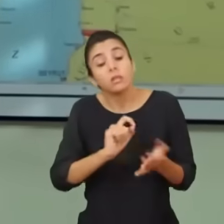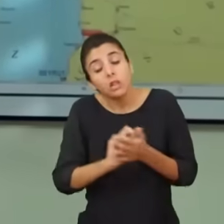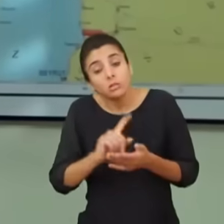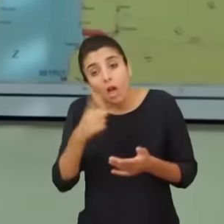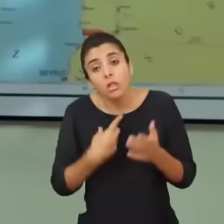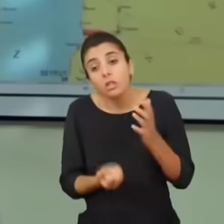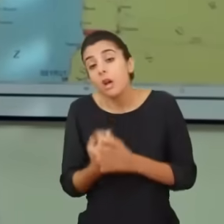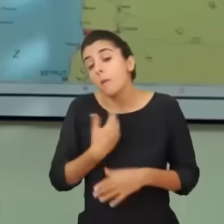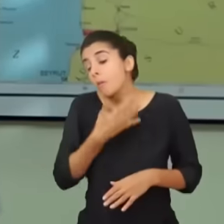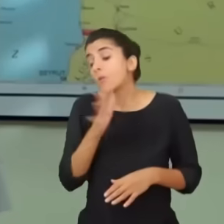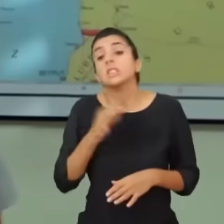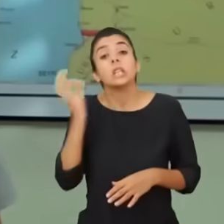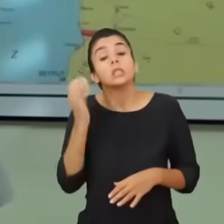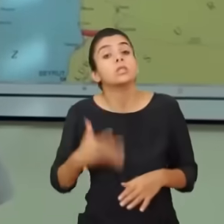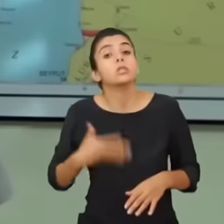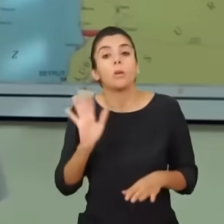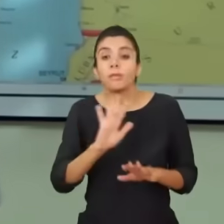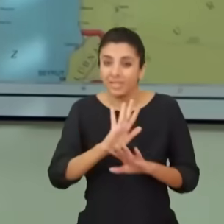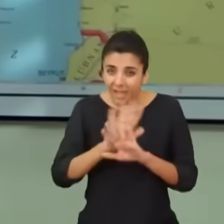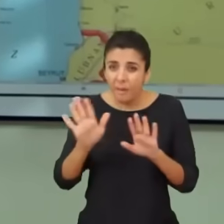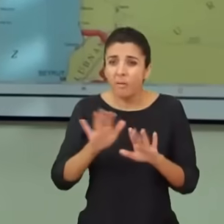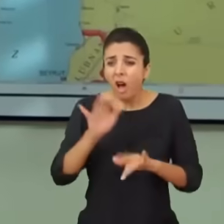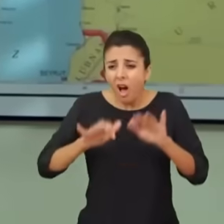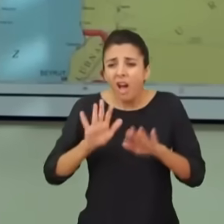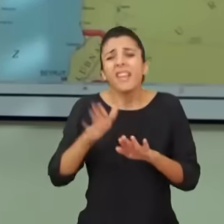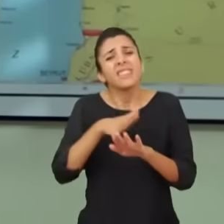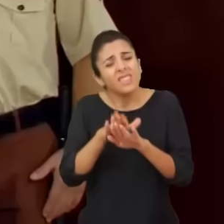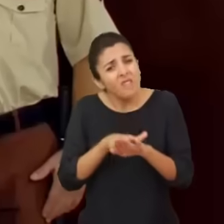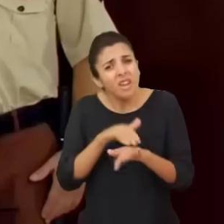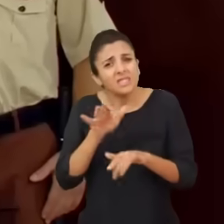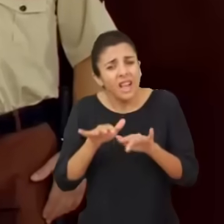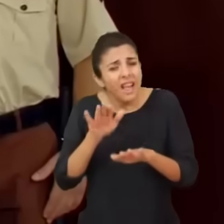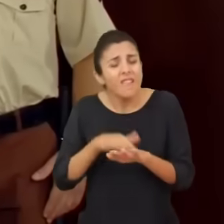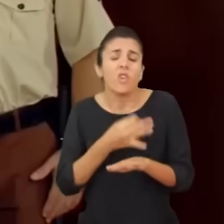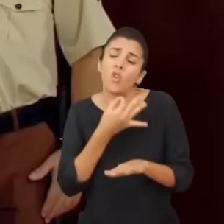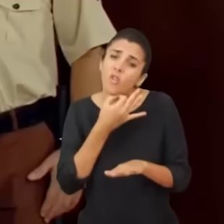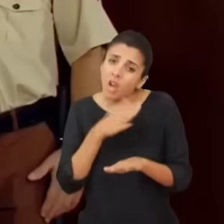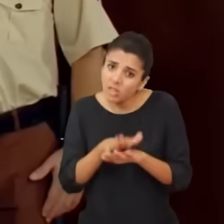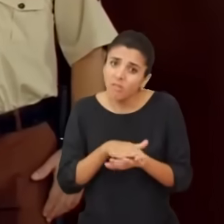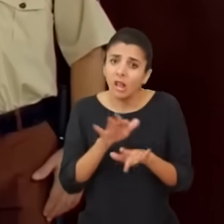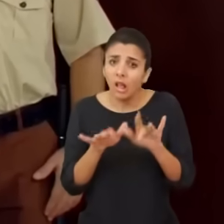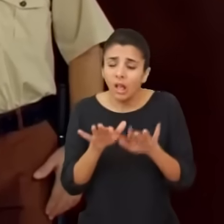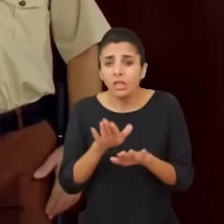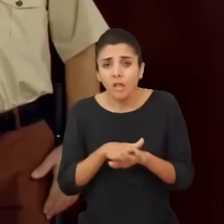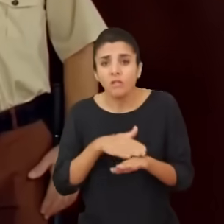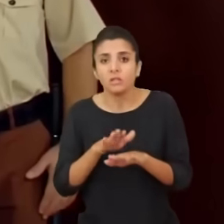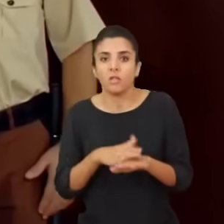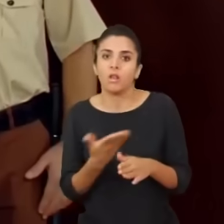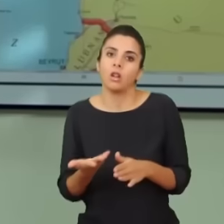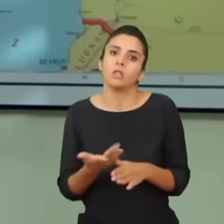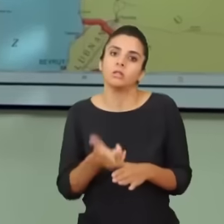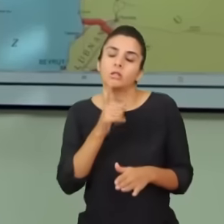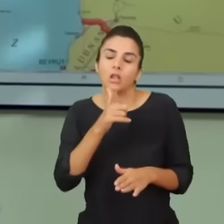Tamam, vurarak yaz ama biraz yavaş Selahattin, ama yavaş bas ona. Lütfen bak. Emredersiniz başkomiserim. Bağlanıyorum